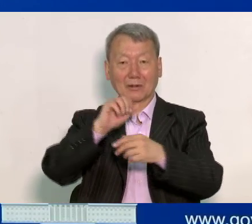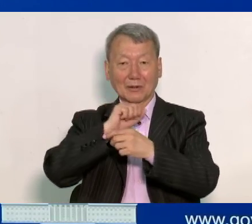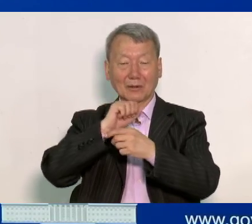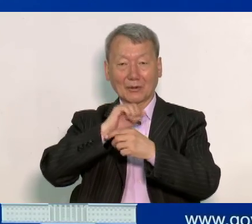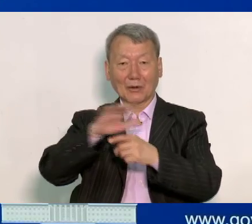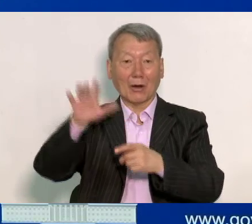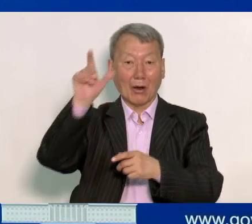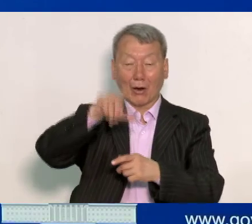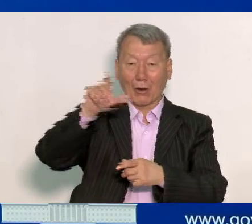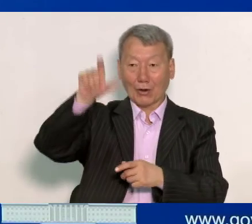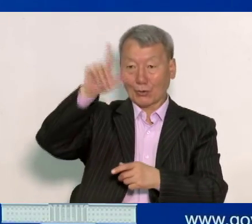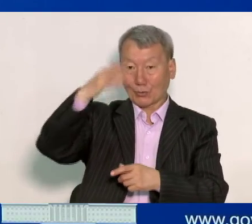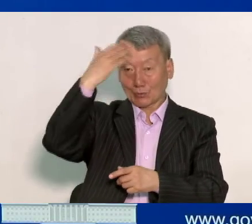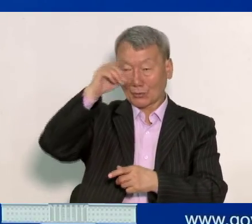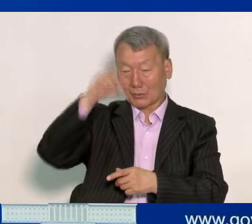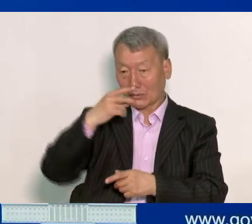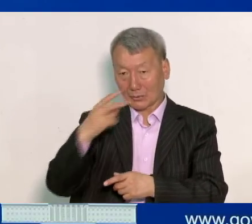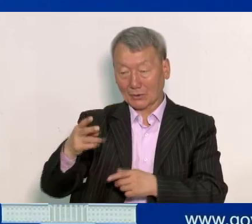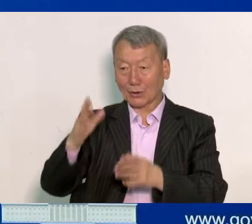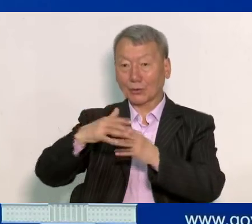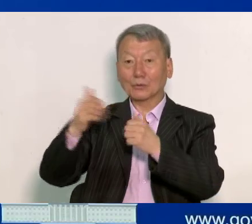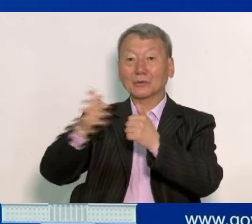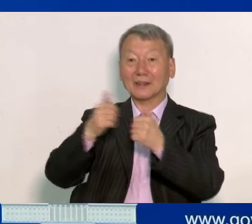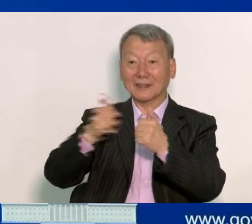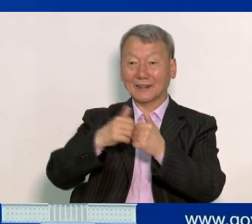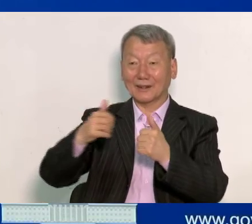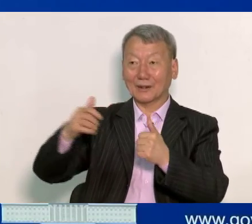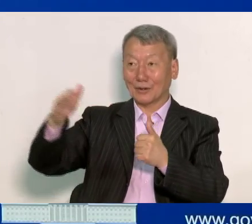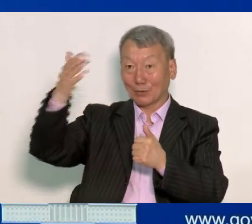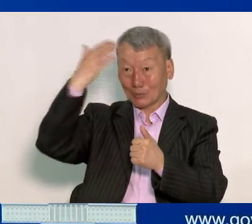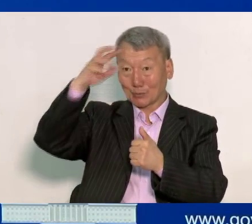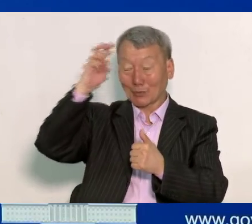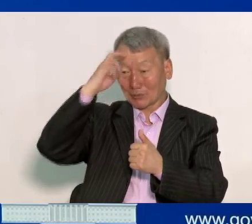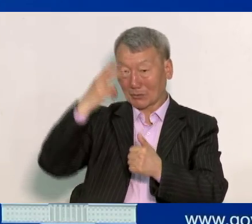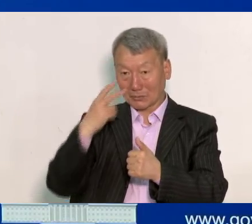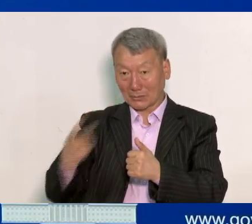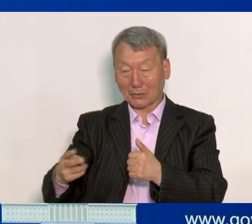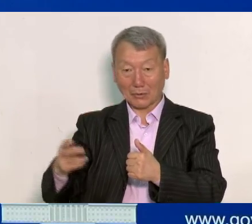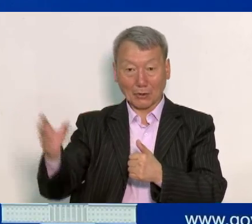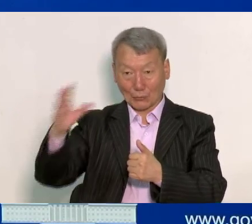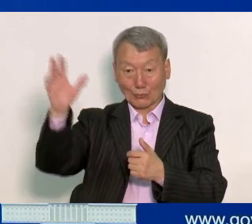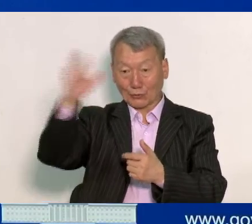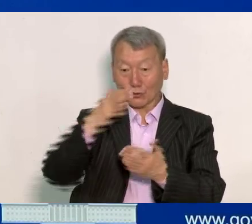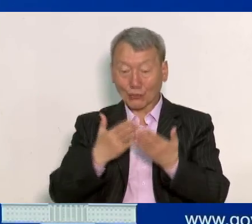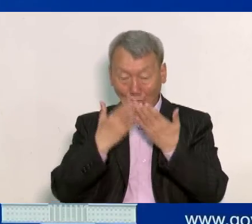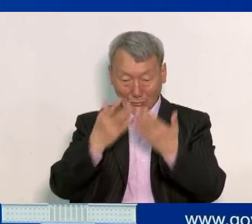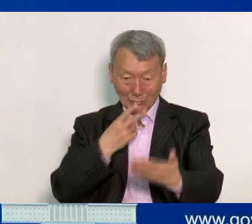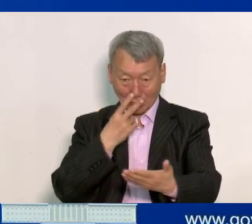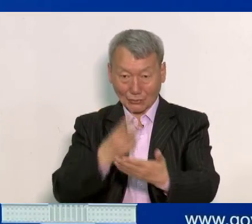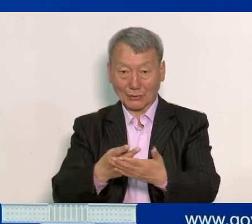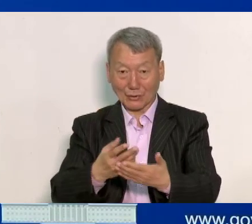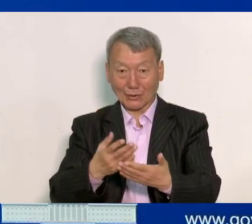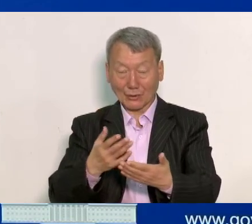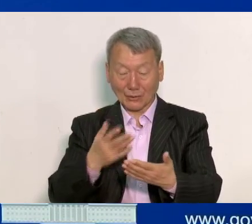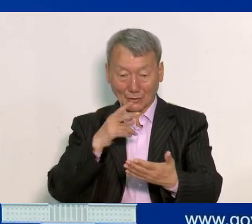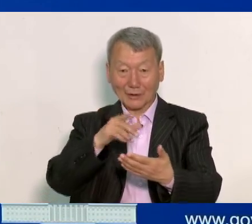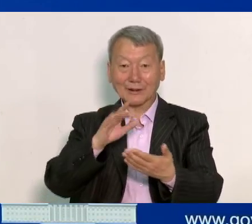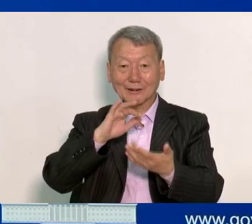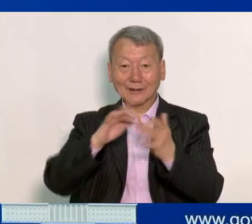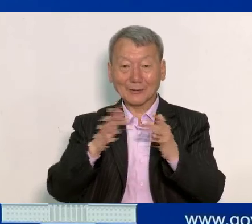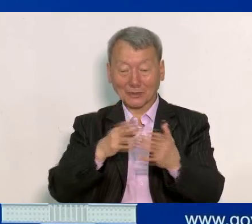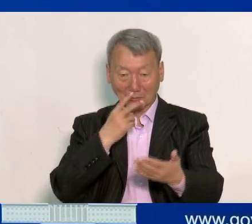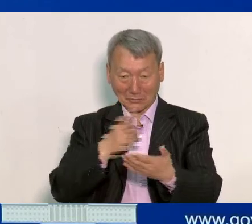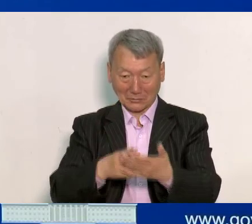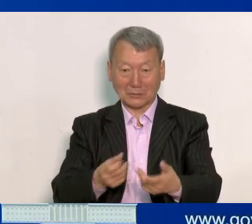другие граждане наши или наши соседи, есть другие государства, потому что они тоже просматривают